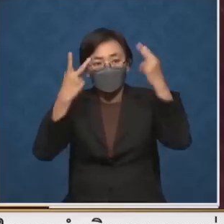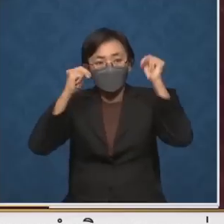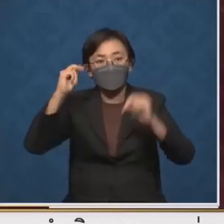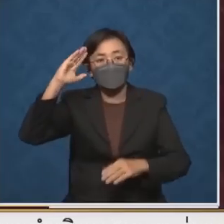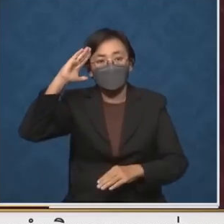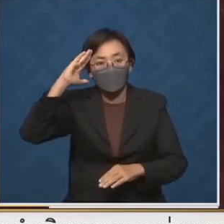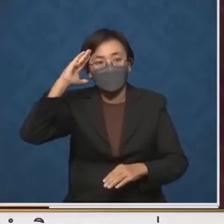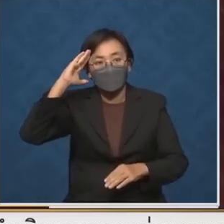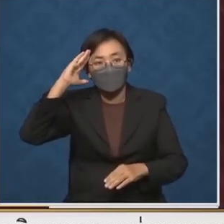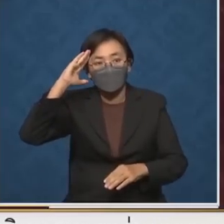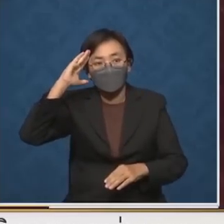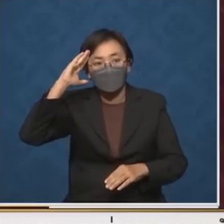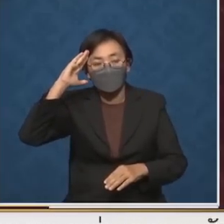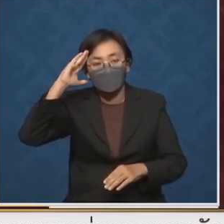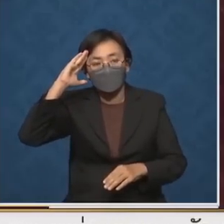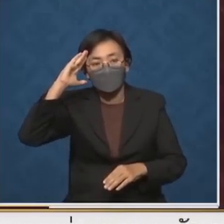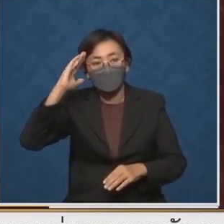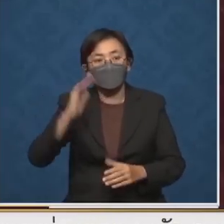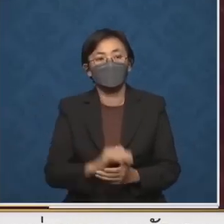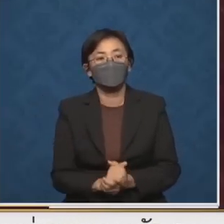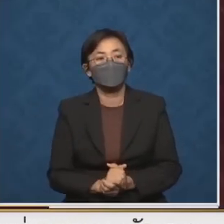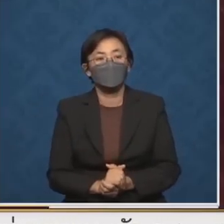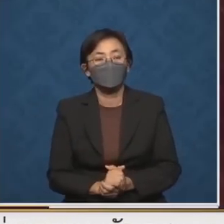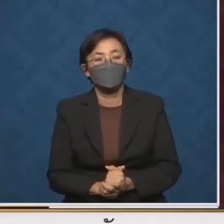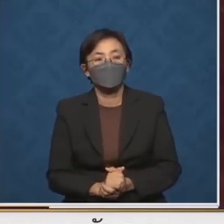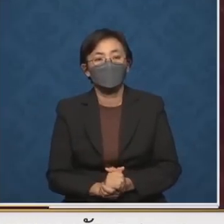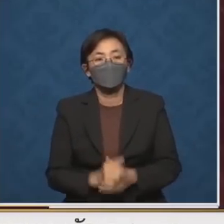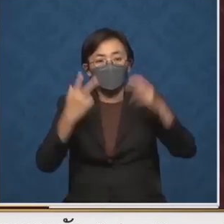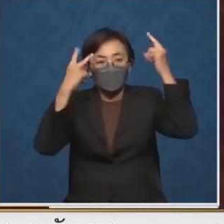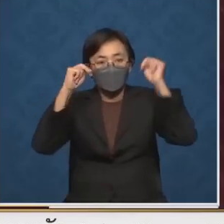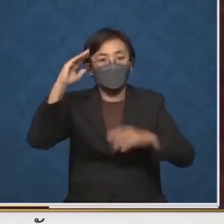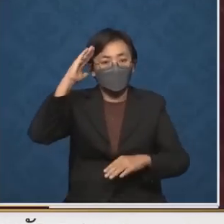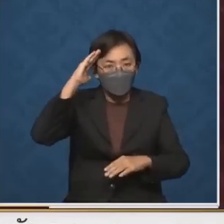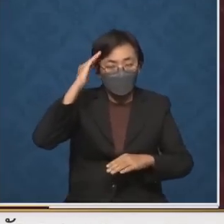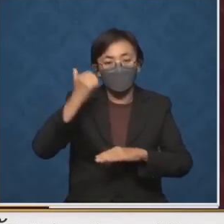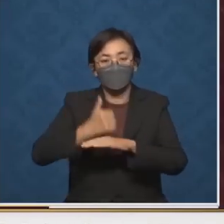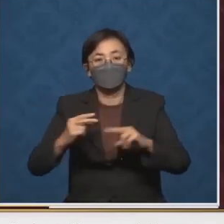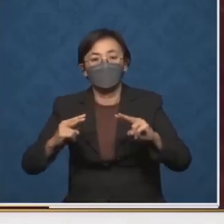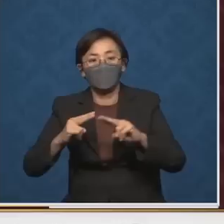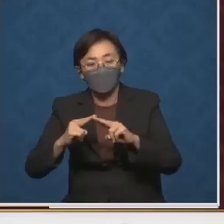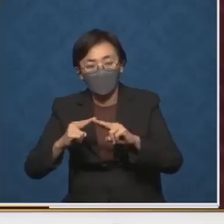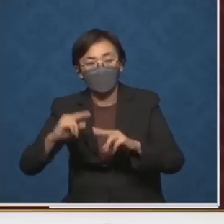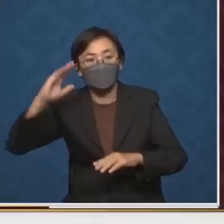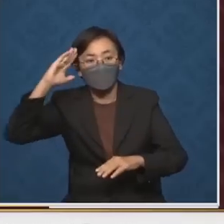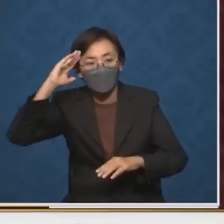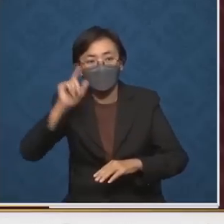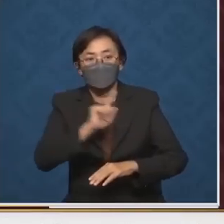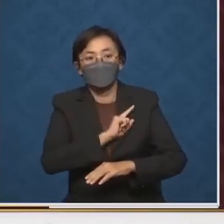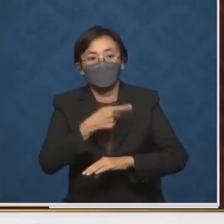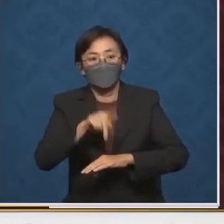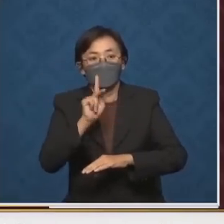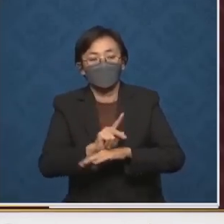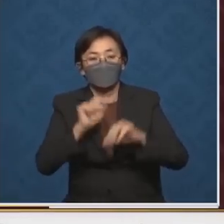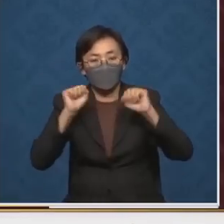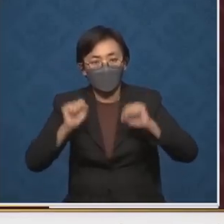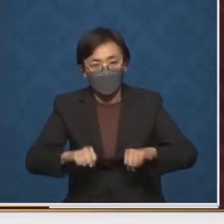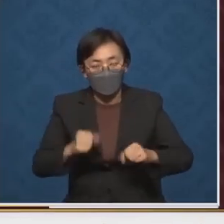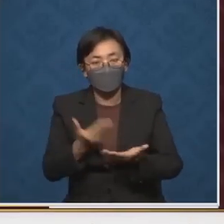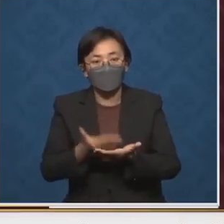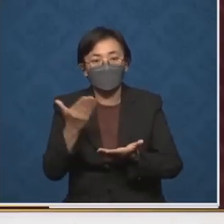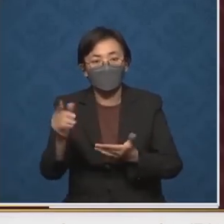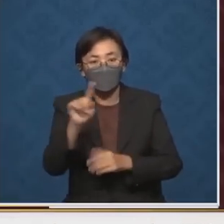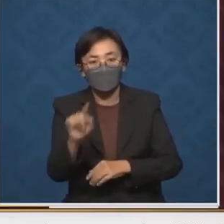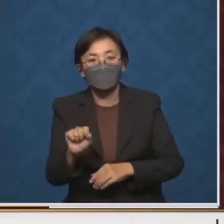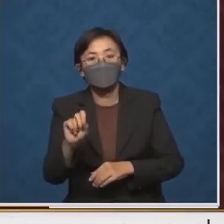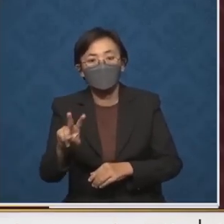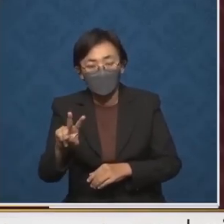ตรีครับเขาเติมใหด้วยและราธุมตรีวาการกระสวงกลาโหมนั่งเป็นประทานสั่งซื้อซีนแหวกอีก 12 ล้านโ